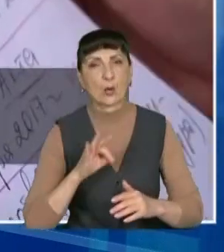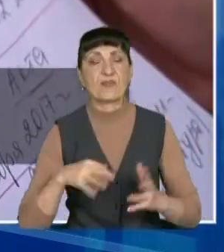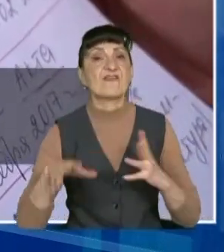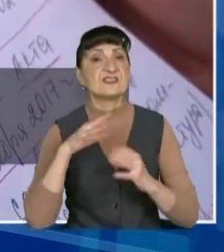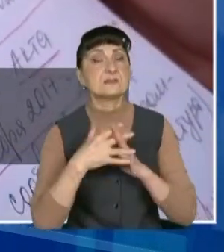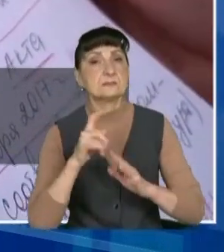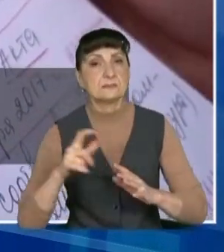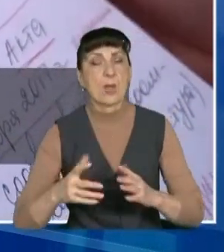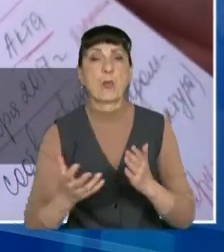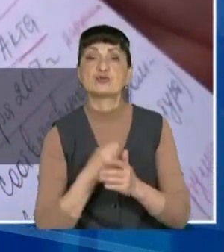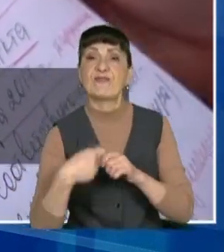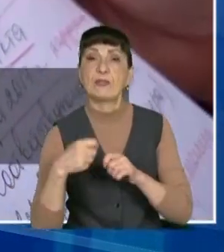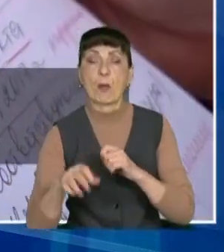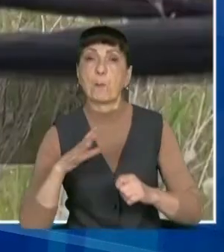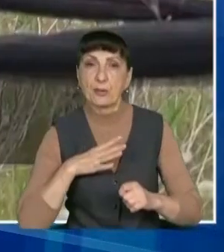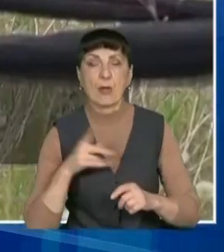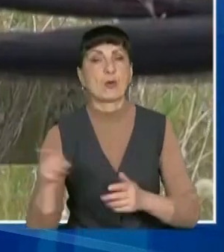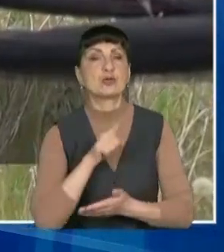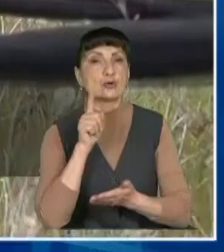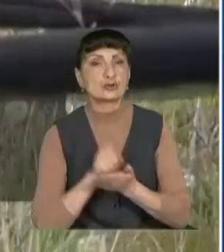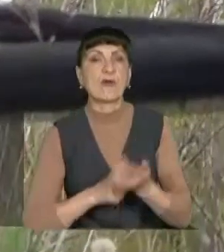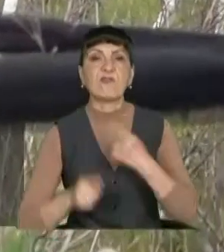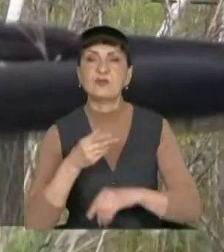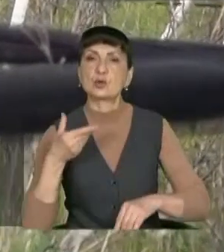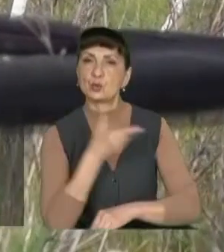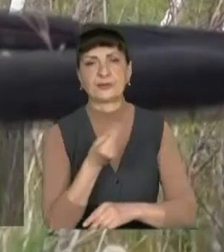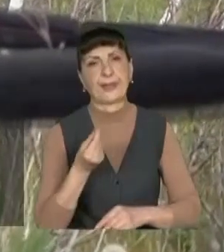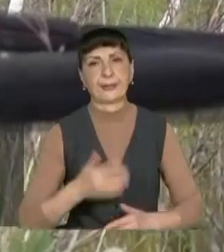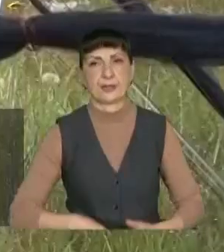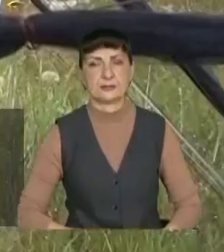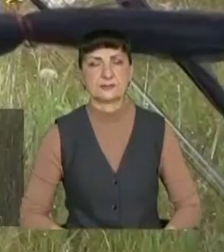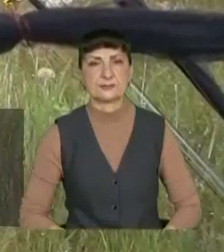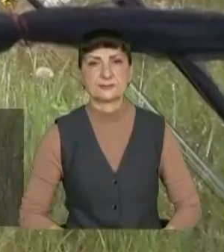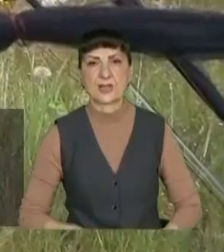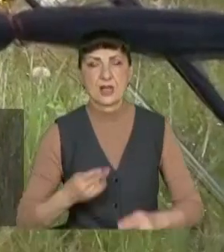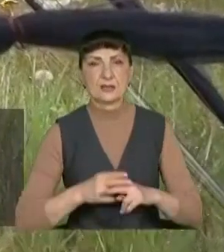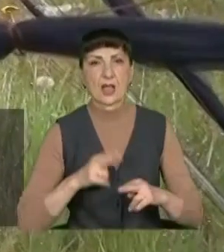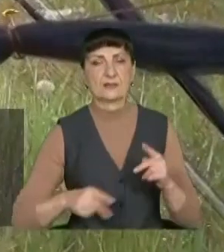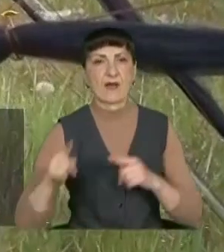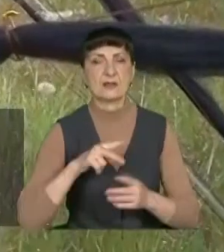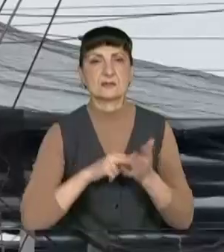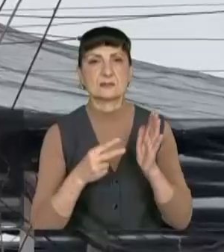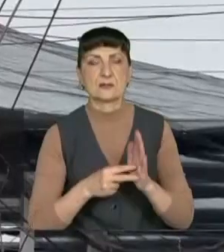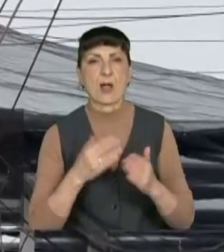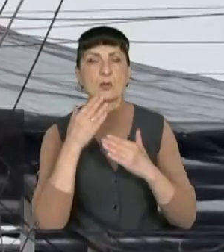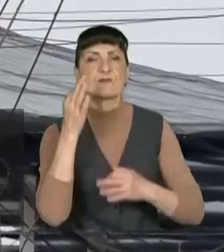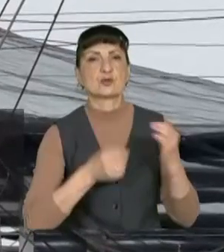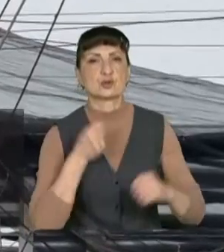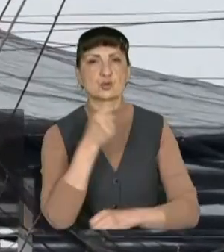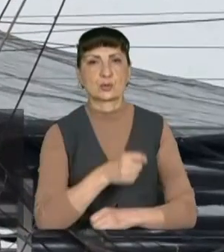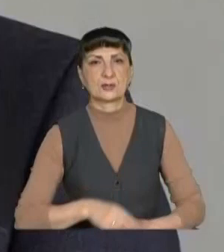аграрии получили финансирование, а значит, должны вернуть выделенные им деньги. Для этого они намерены обращаться в суд.